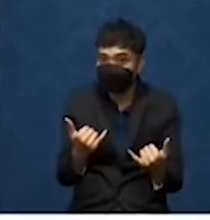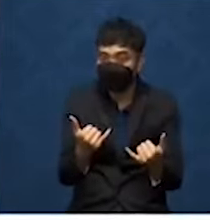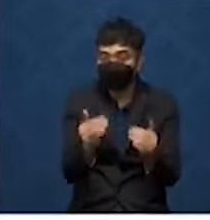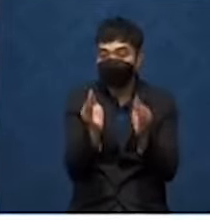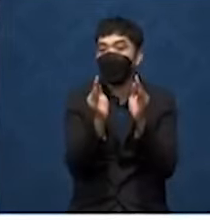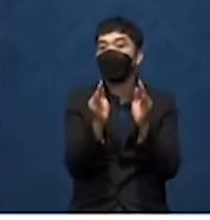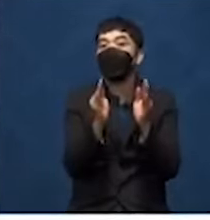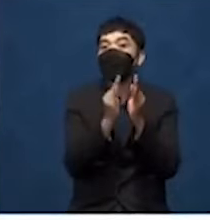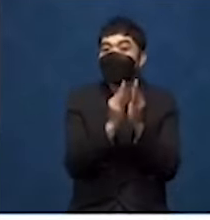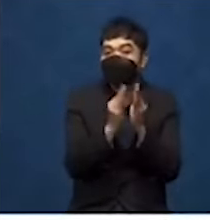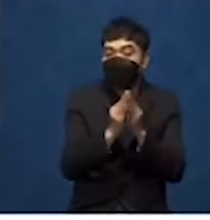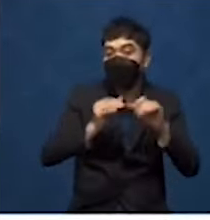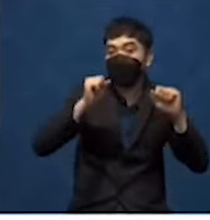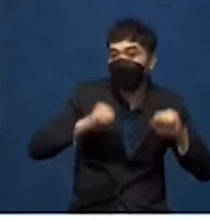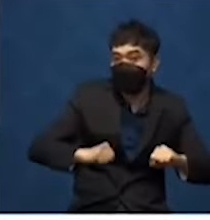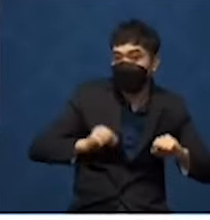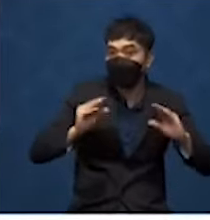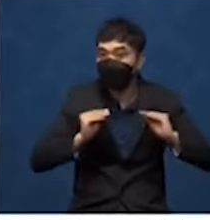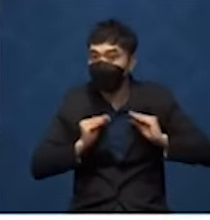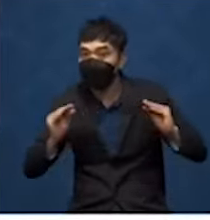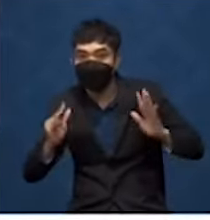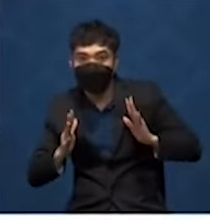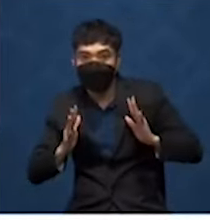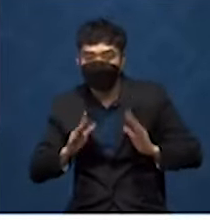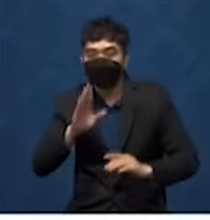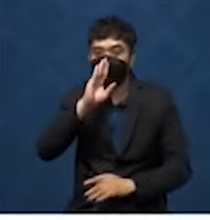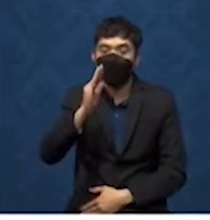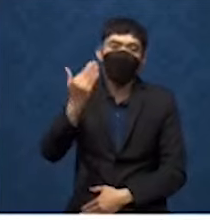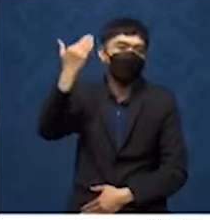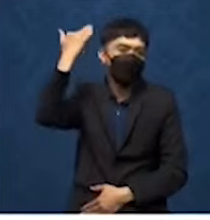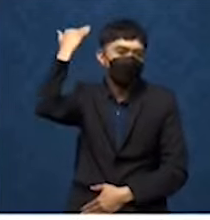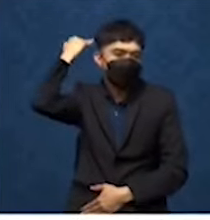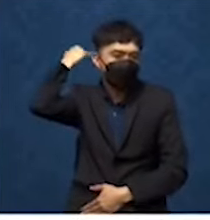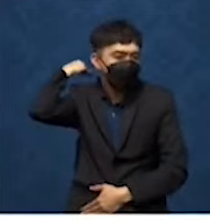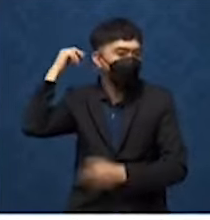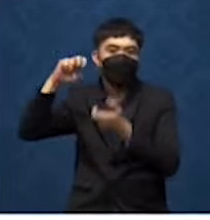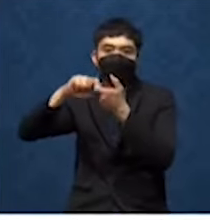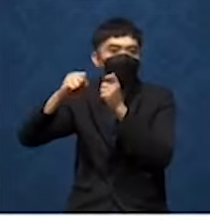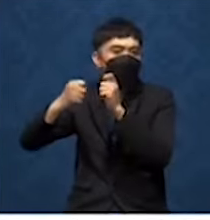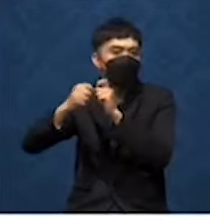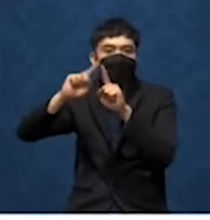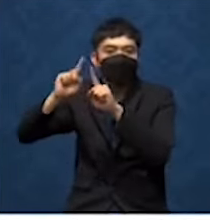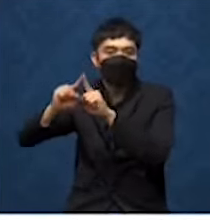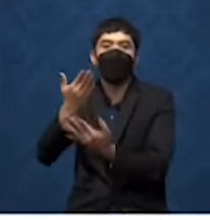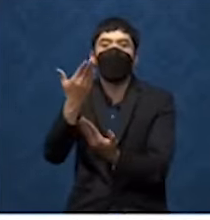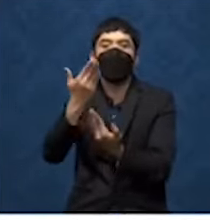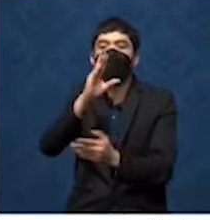ก็คงต้องลงมติส่วนเหตุการณ์ที่ผ่านมานั้นคงจะต้องว่ากันอีกทีน